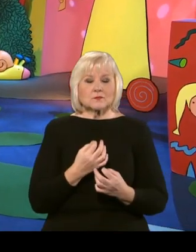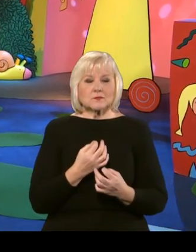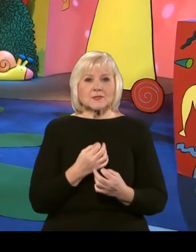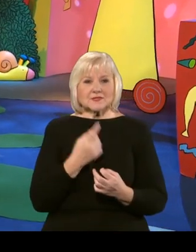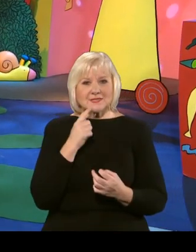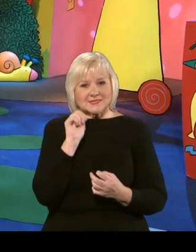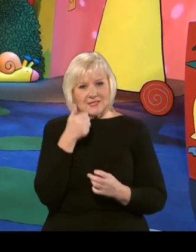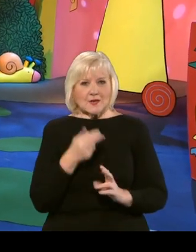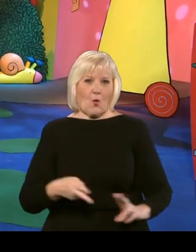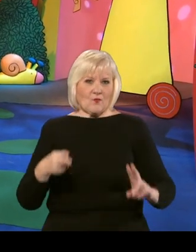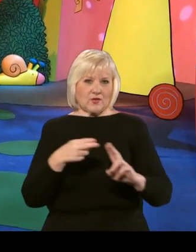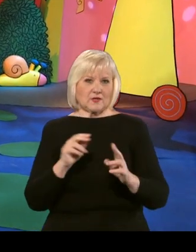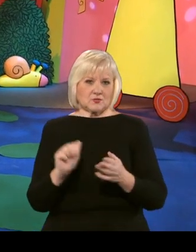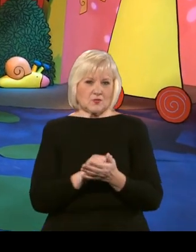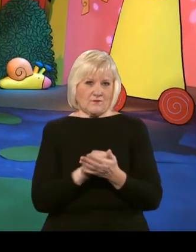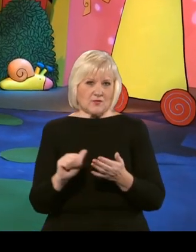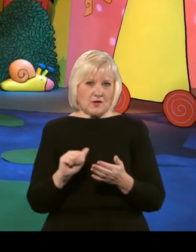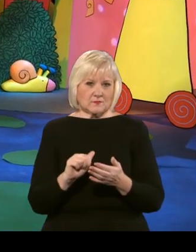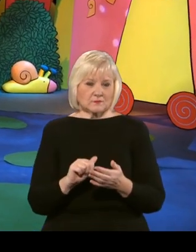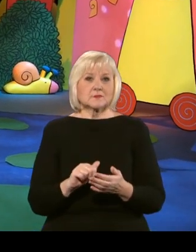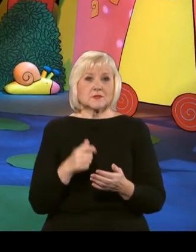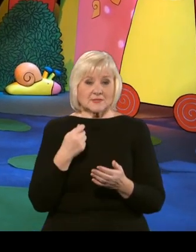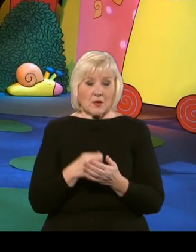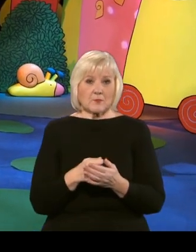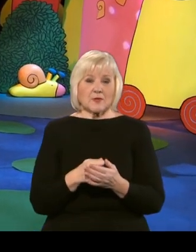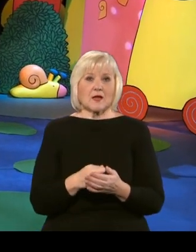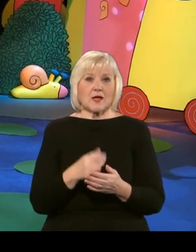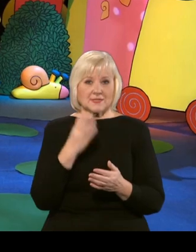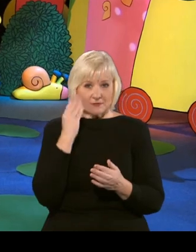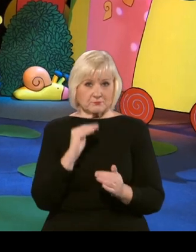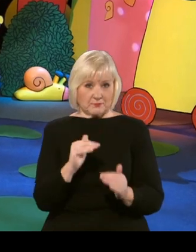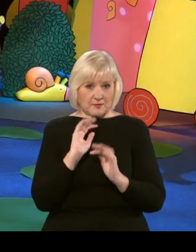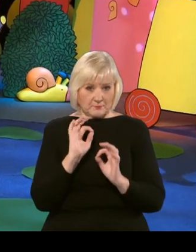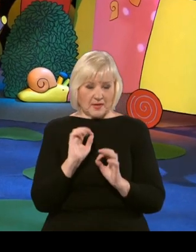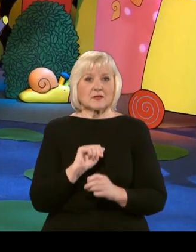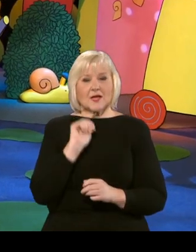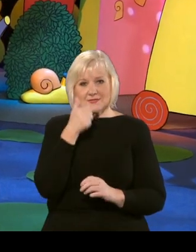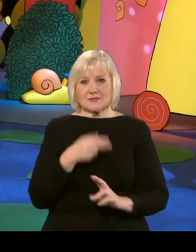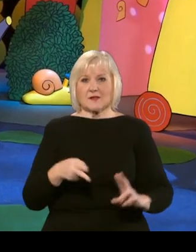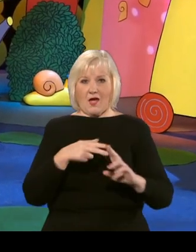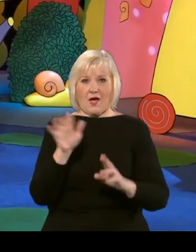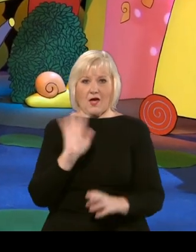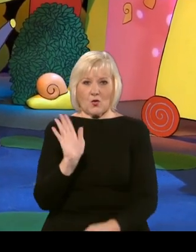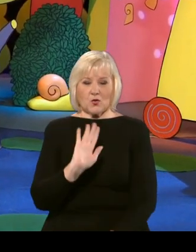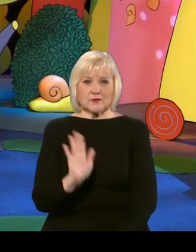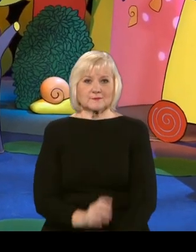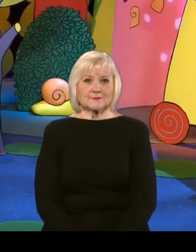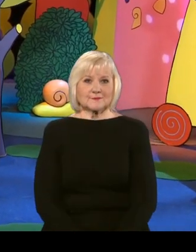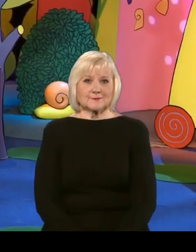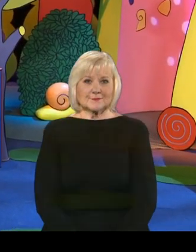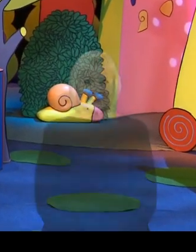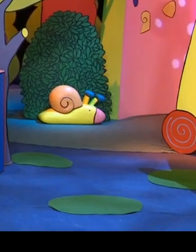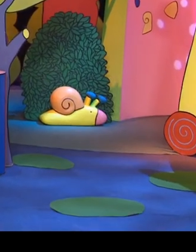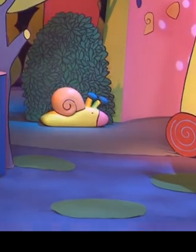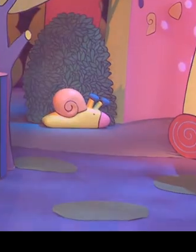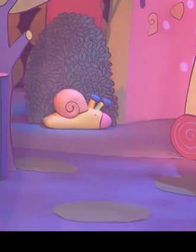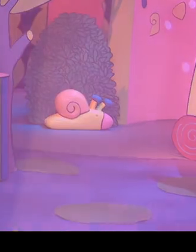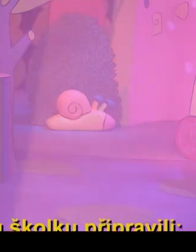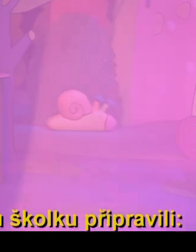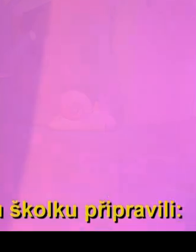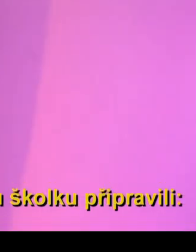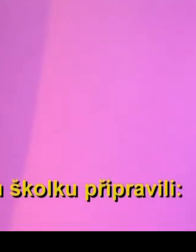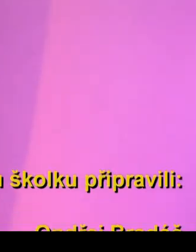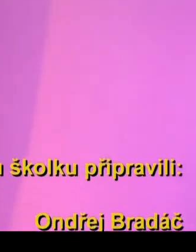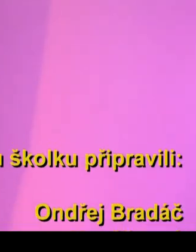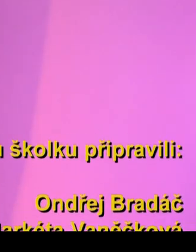zase zítra. Je. Takže do té doby se hezky vyspěte a mějte se fanfárově. Ahoj.